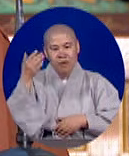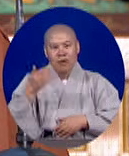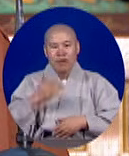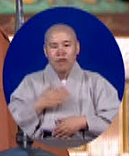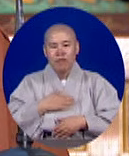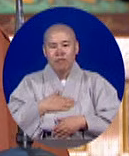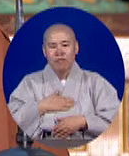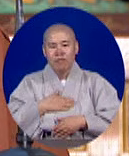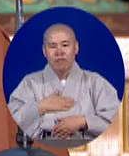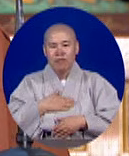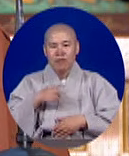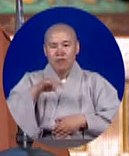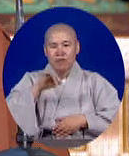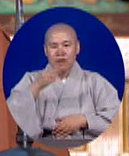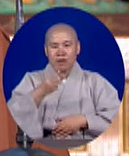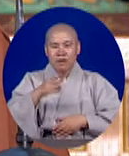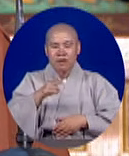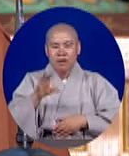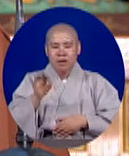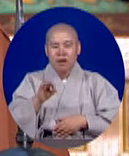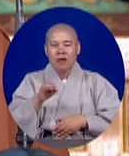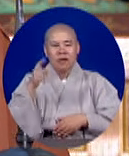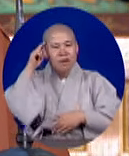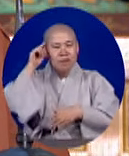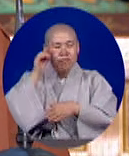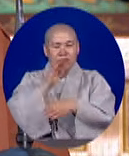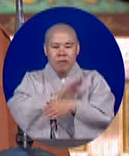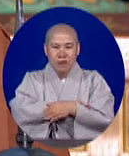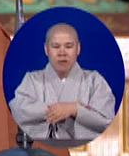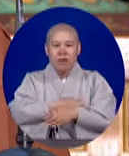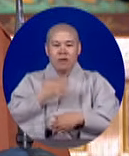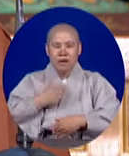바로 실상반야에 들어가야 된다.